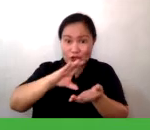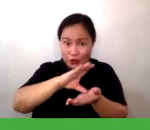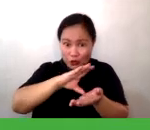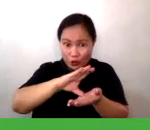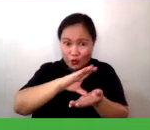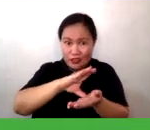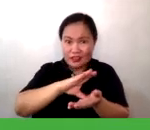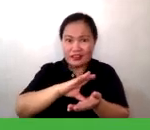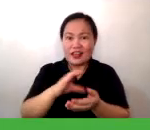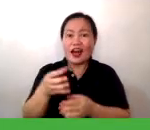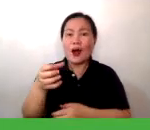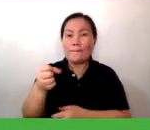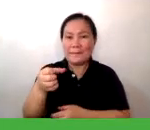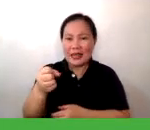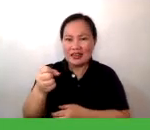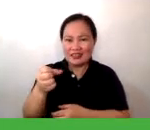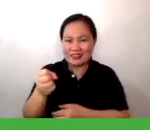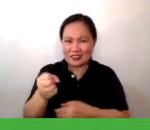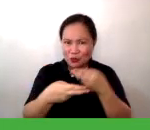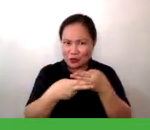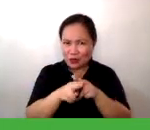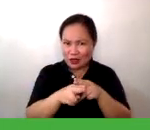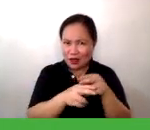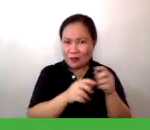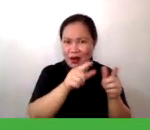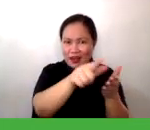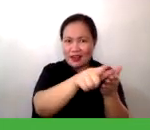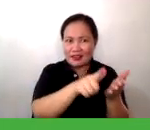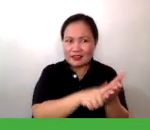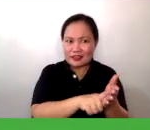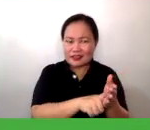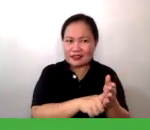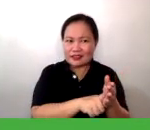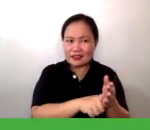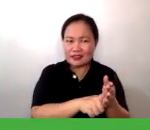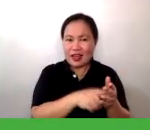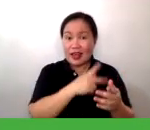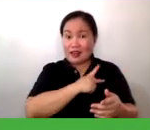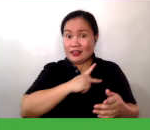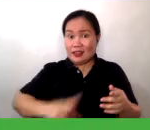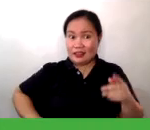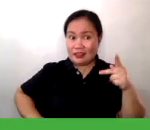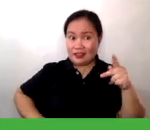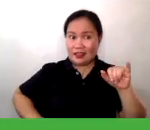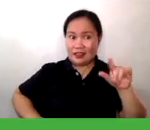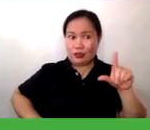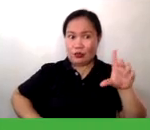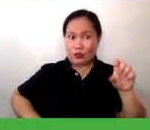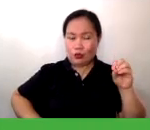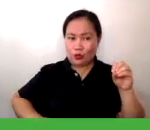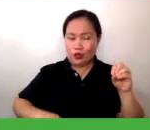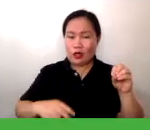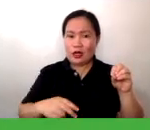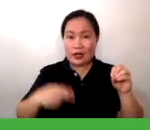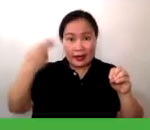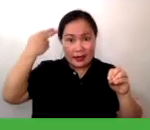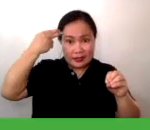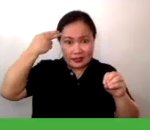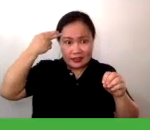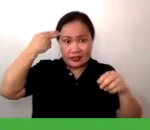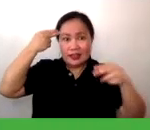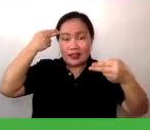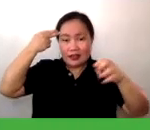pag natandaan mo to madali na. Kasi pag alam mo ang basic unit, you will just replace the basic unit. So, kilometer,